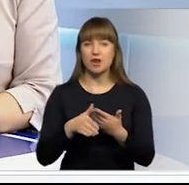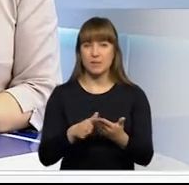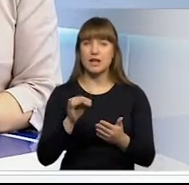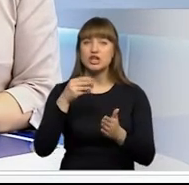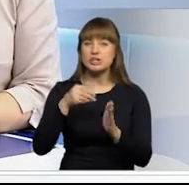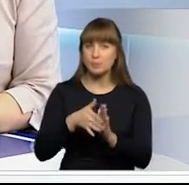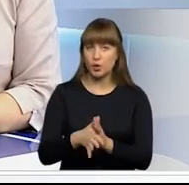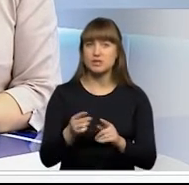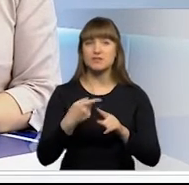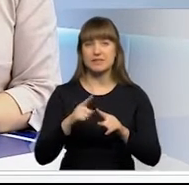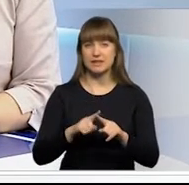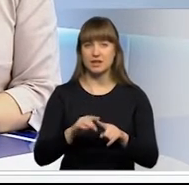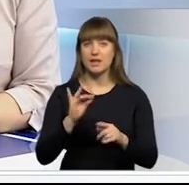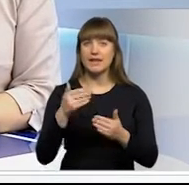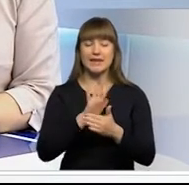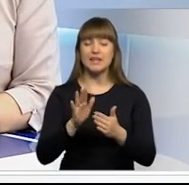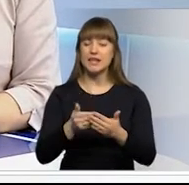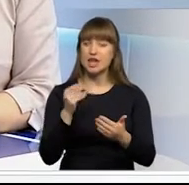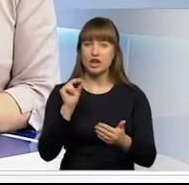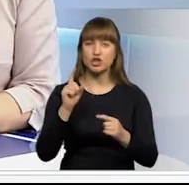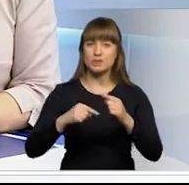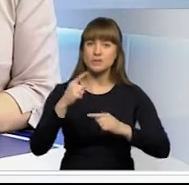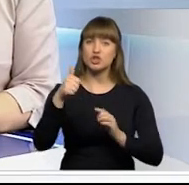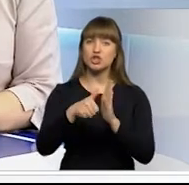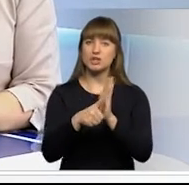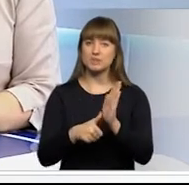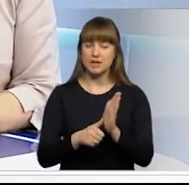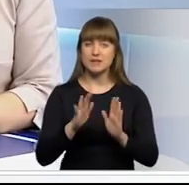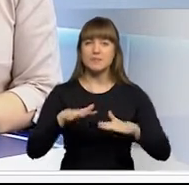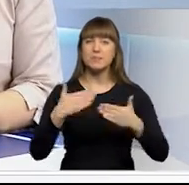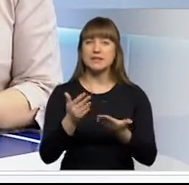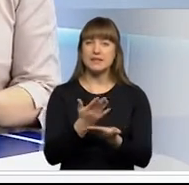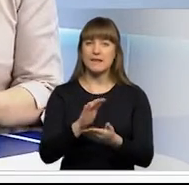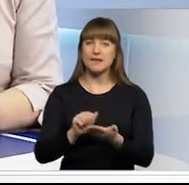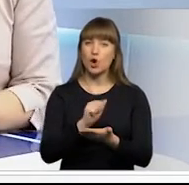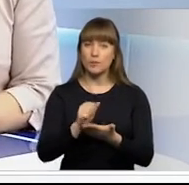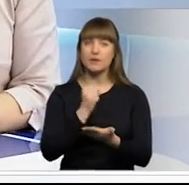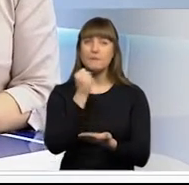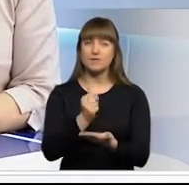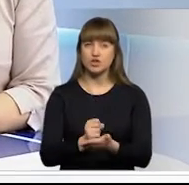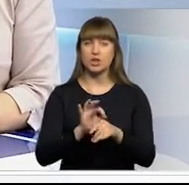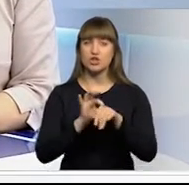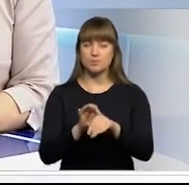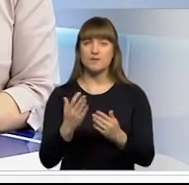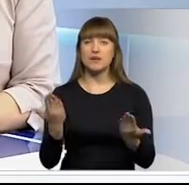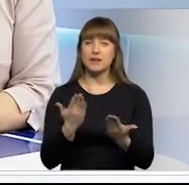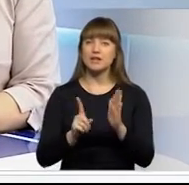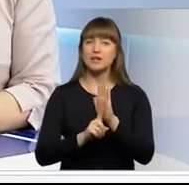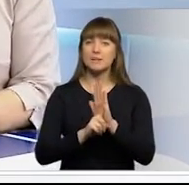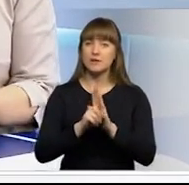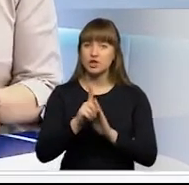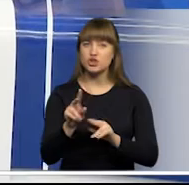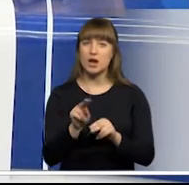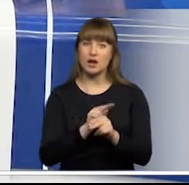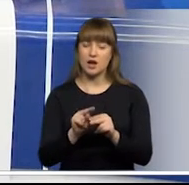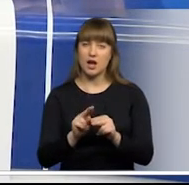их и не ранее, чем через 6 месяцев, предоставив документы, подтверждающие проведение каких-то первоначальных работ. Ну, может